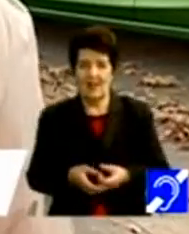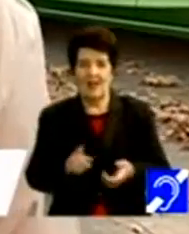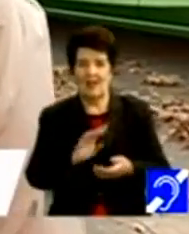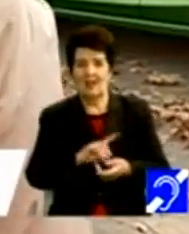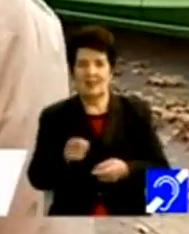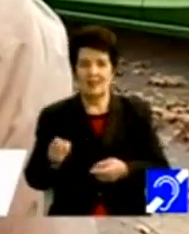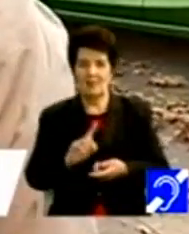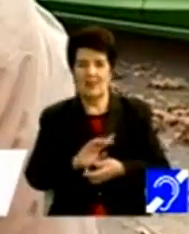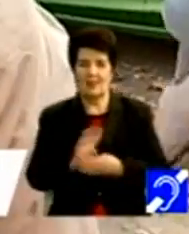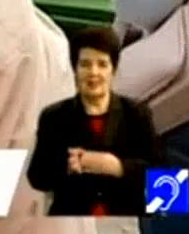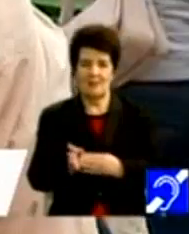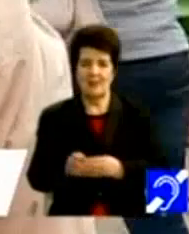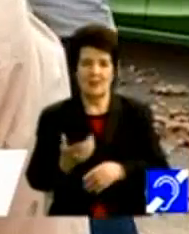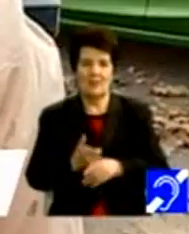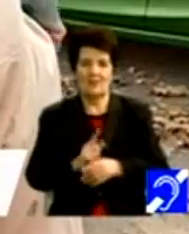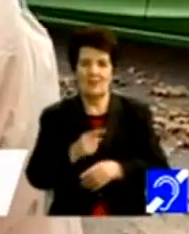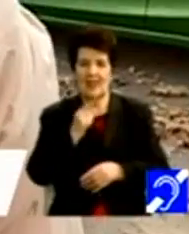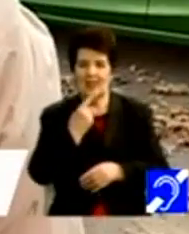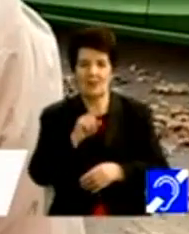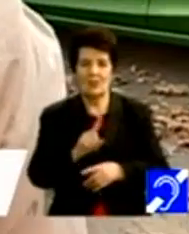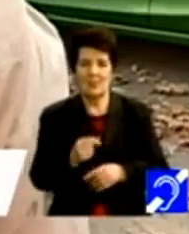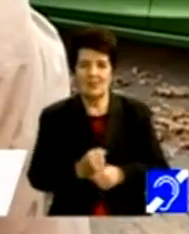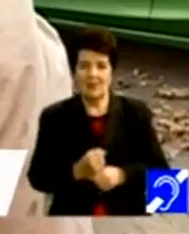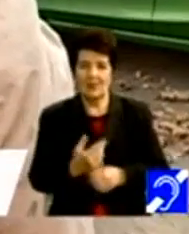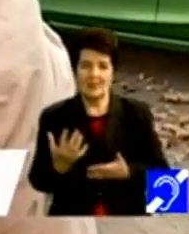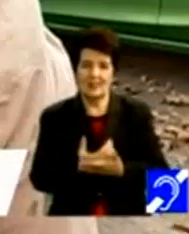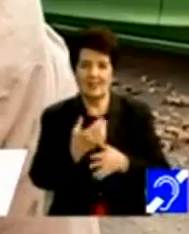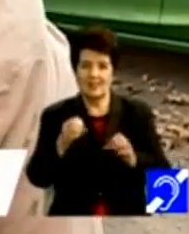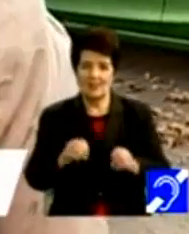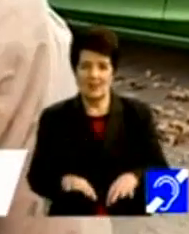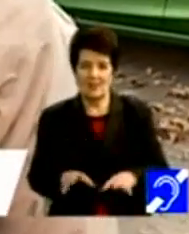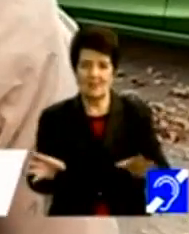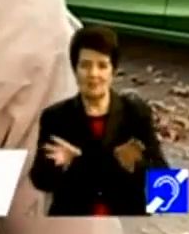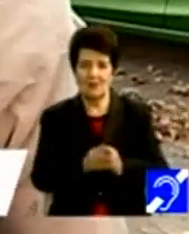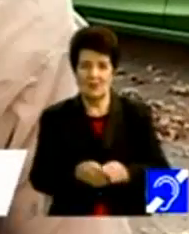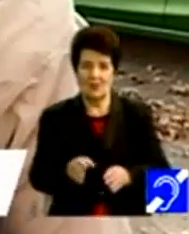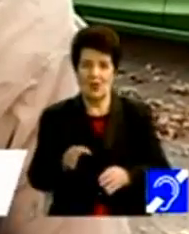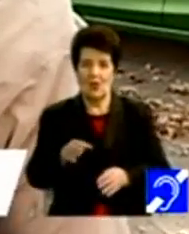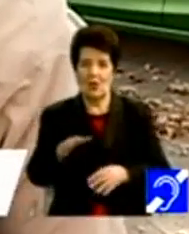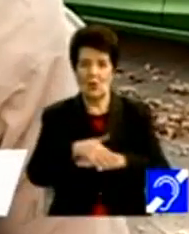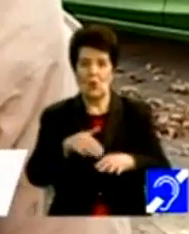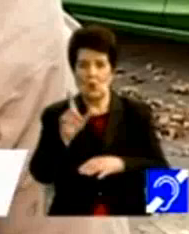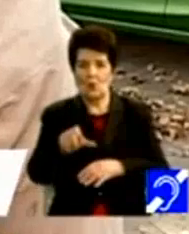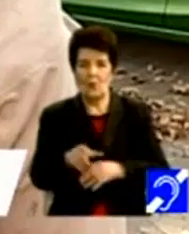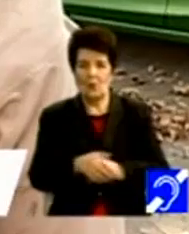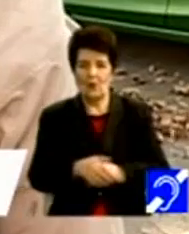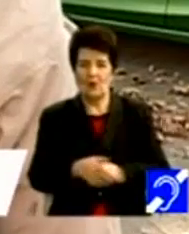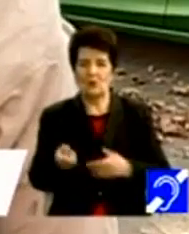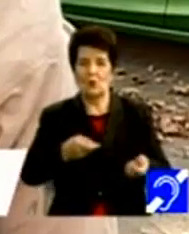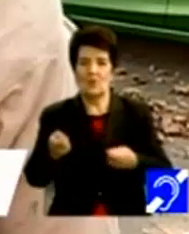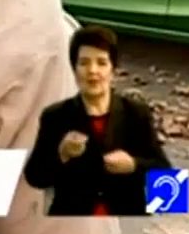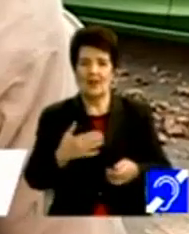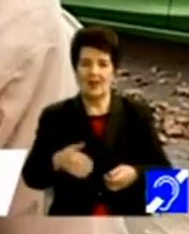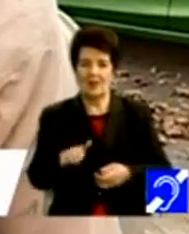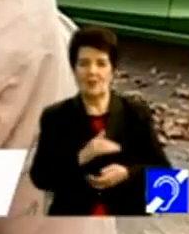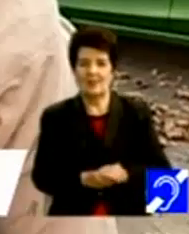pandemică. O să fie greu. Ce trebuie să facă? Să găsească soluții împreună cu poporul și cu, cu guvernarea noastră care